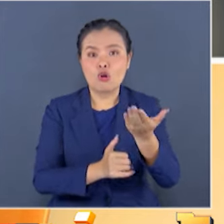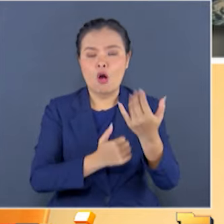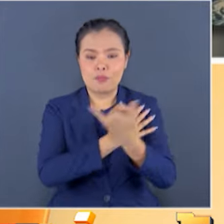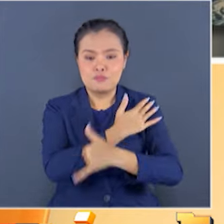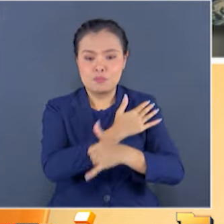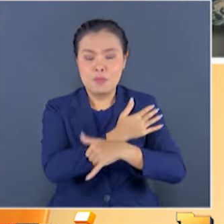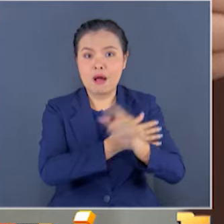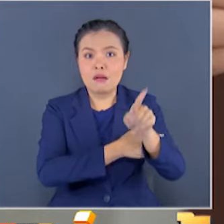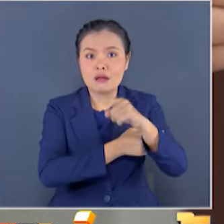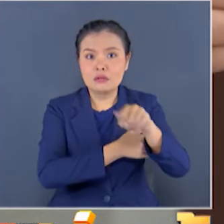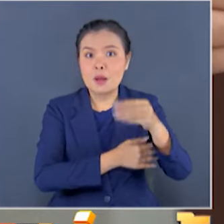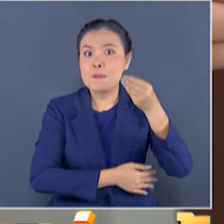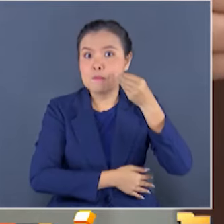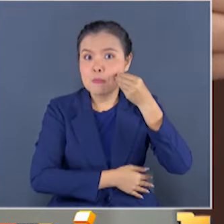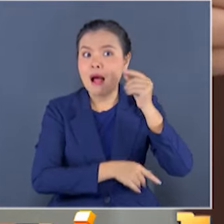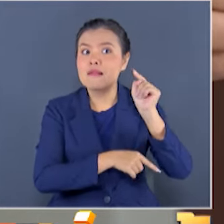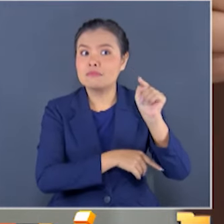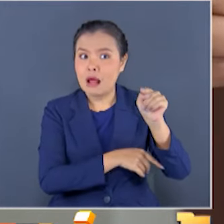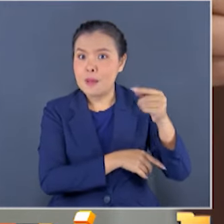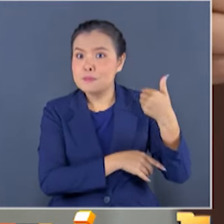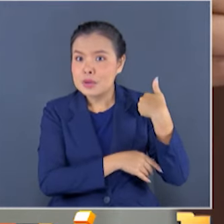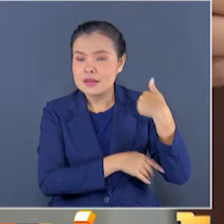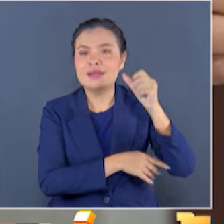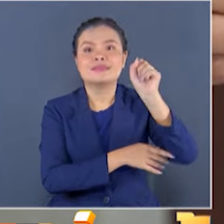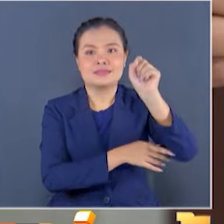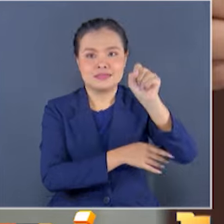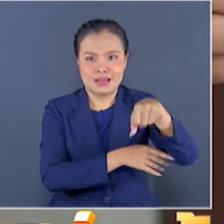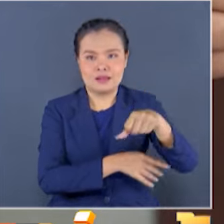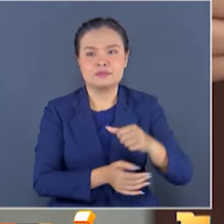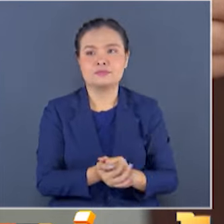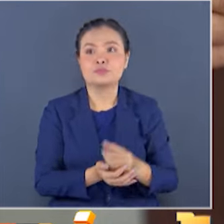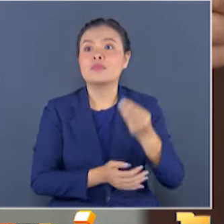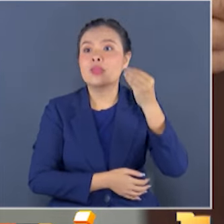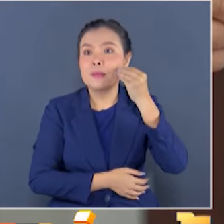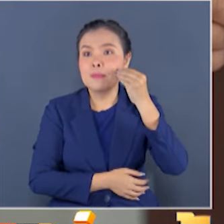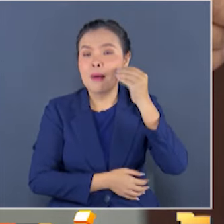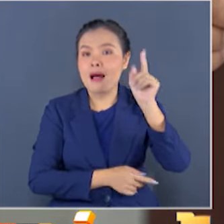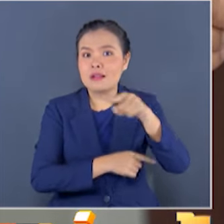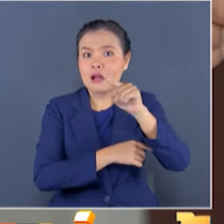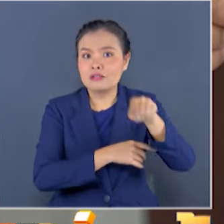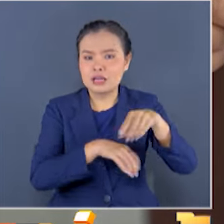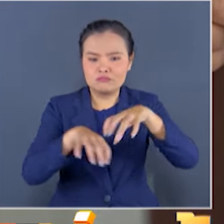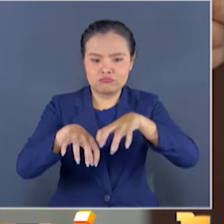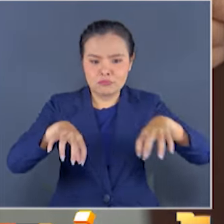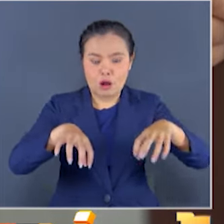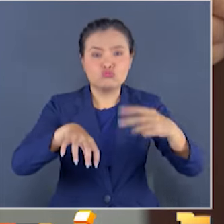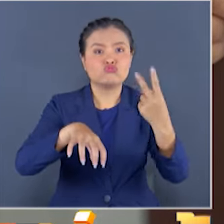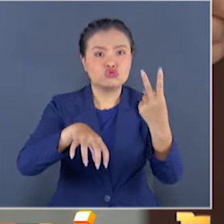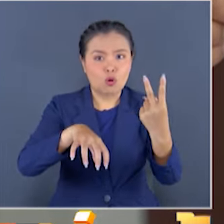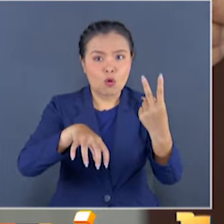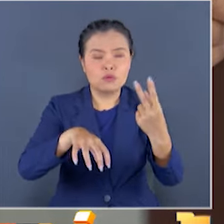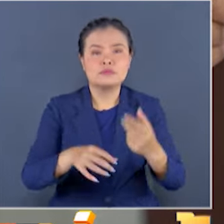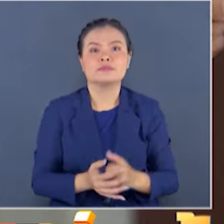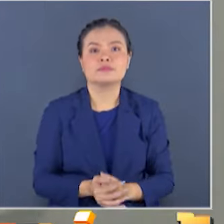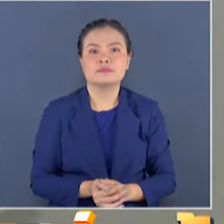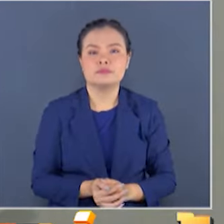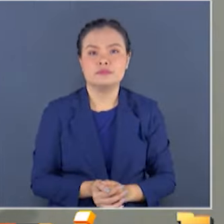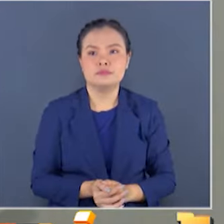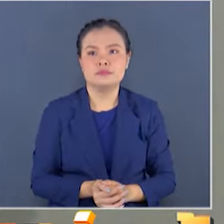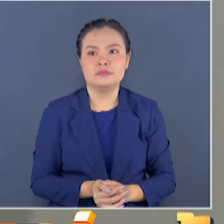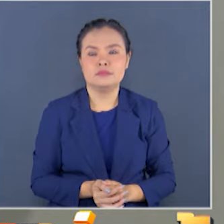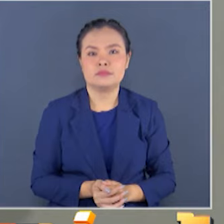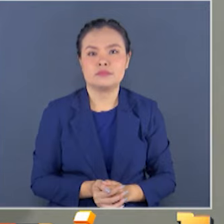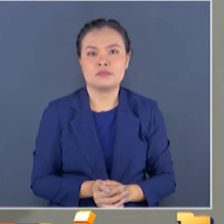าติอังกฤษมีบ้านอยู่ที่นั่นหรือเปล่าใช่ค่ะทนายตั้มบอกว่ามีบ้านอยู่ที่อังกฤษ2หลังนะคะแล้วก็พบว่า